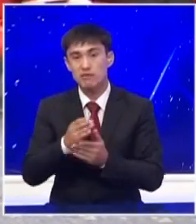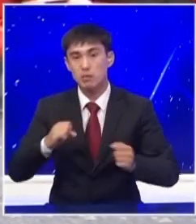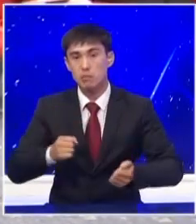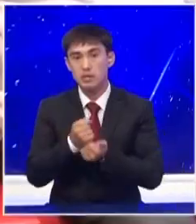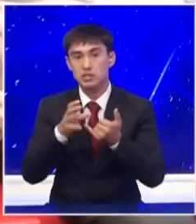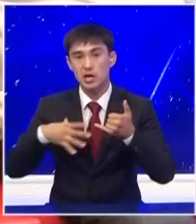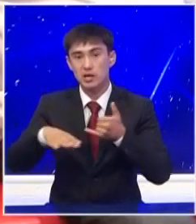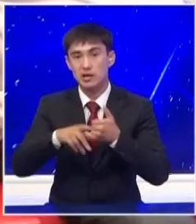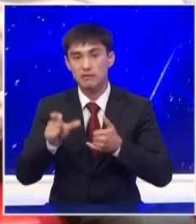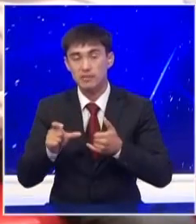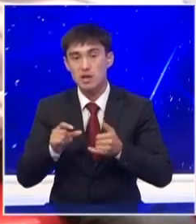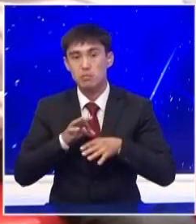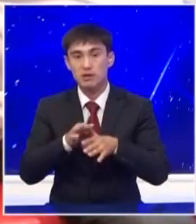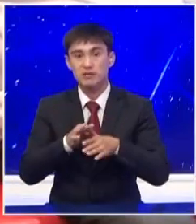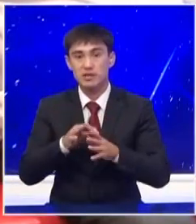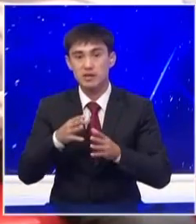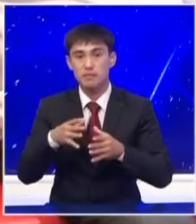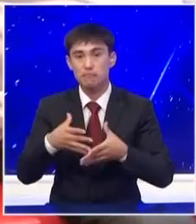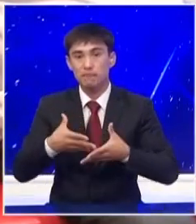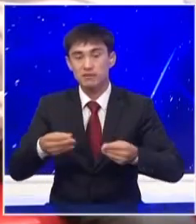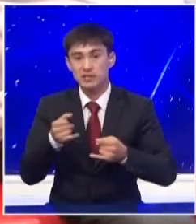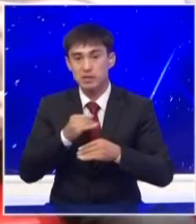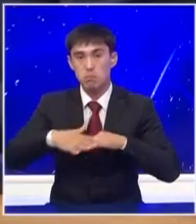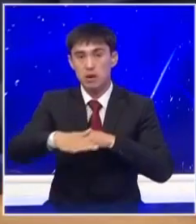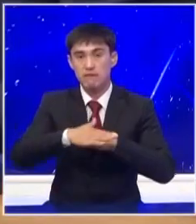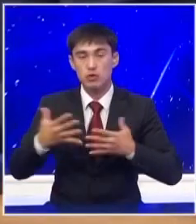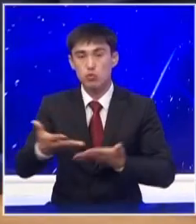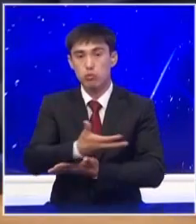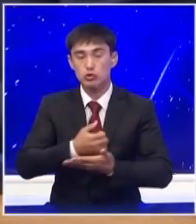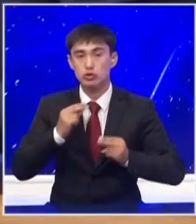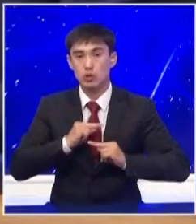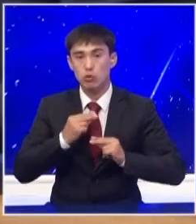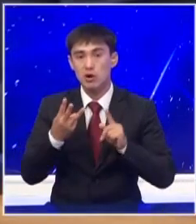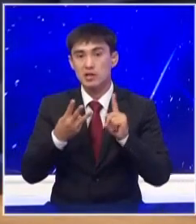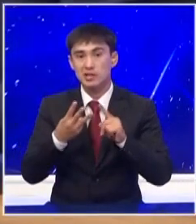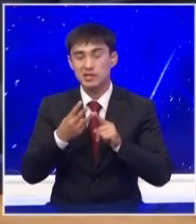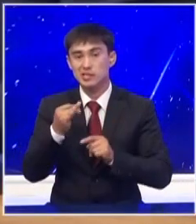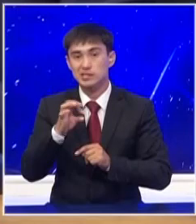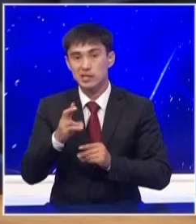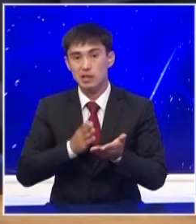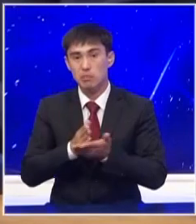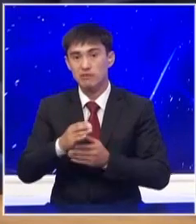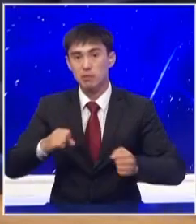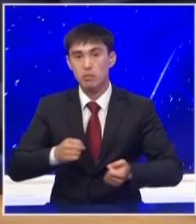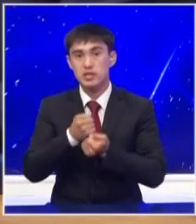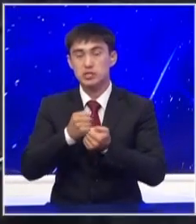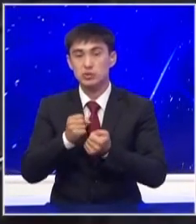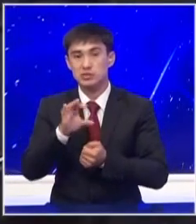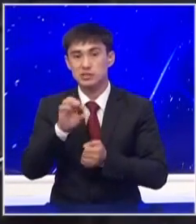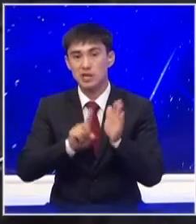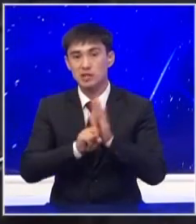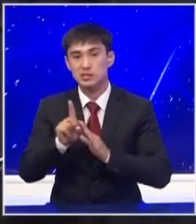поддержку аграриев при проведение весенних полевых и уборочных работ. Третью – СКИР, направленную на поддержку стартапов